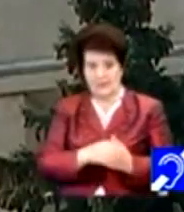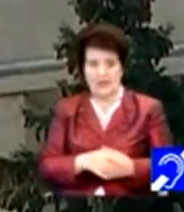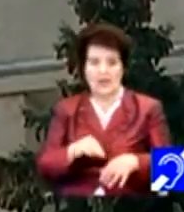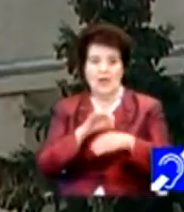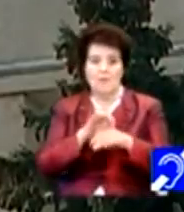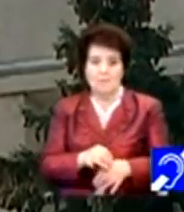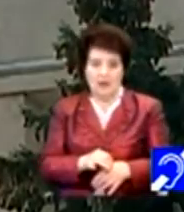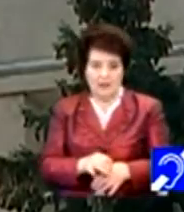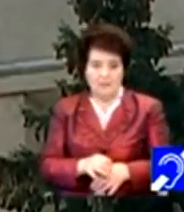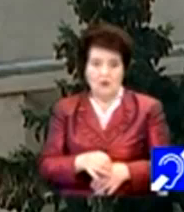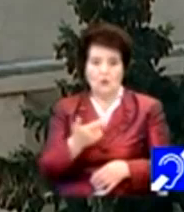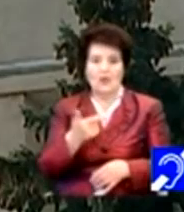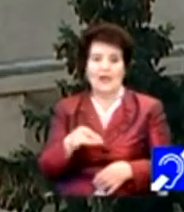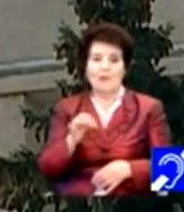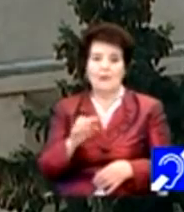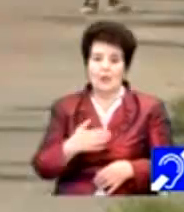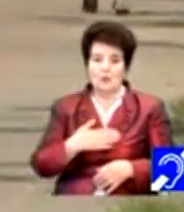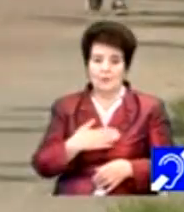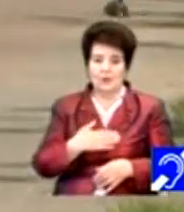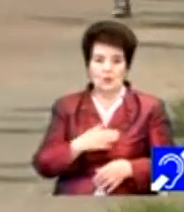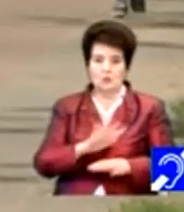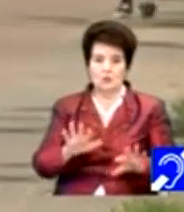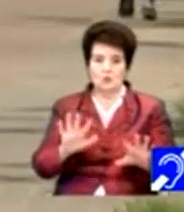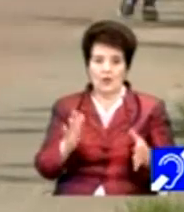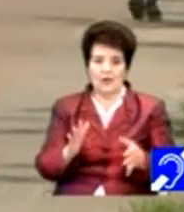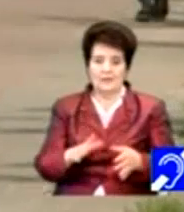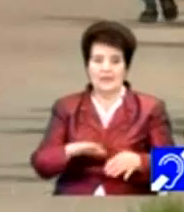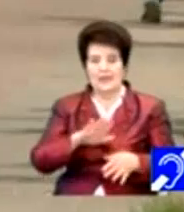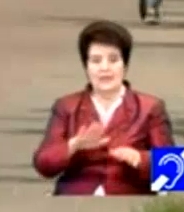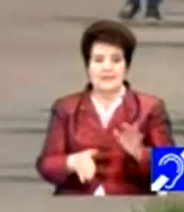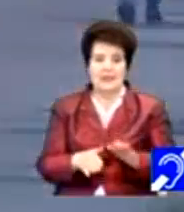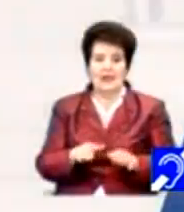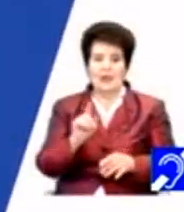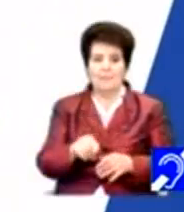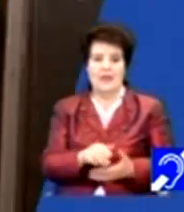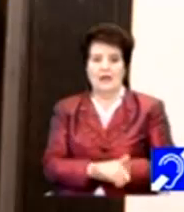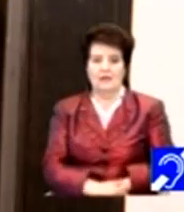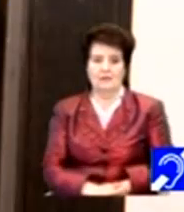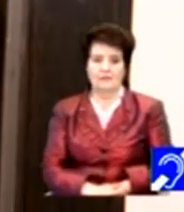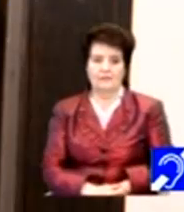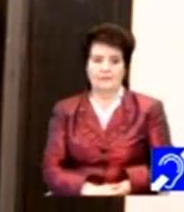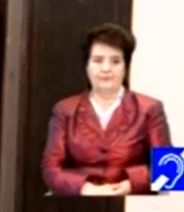umblăm cu grebla după noi și nu ratăm nicio ocazie să călcăm pe ea.